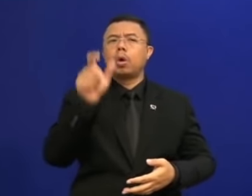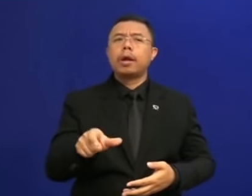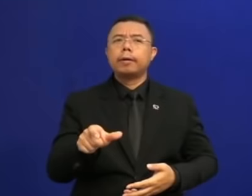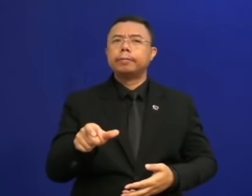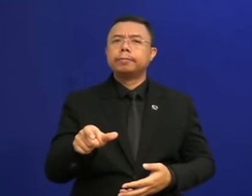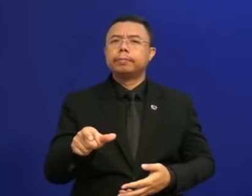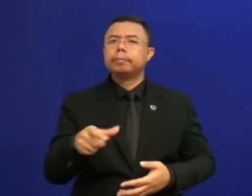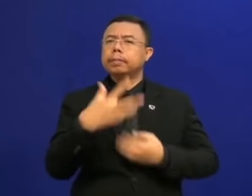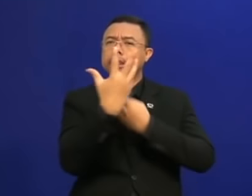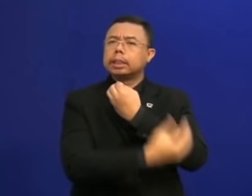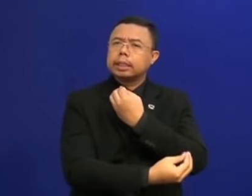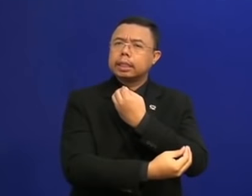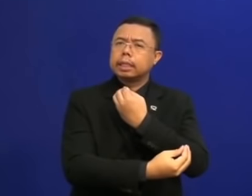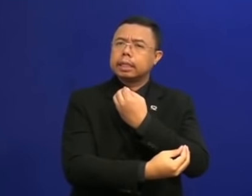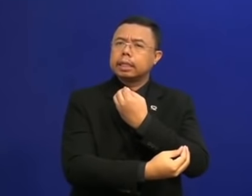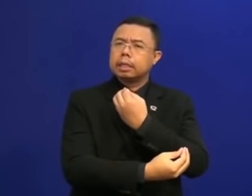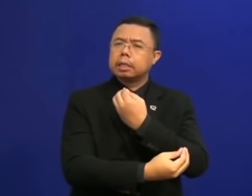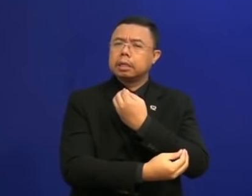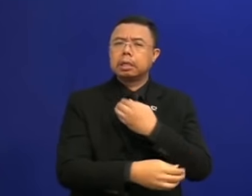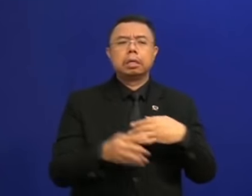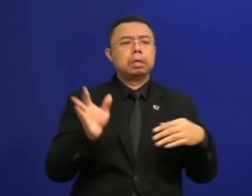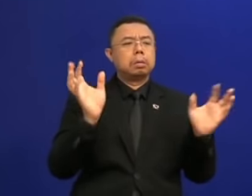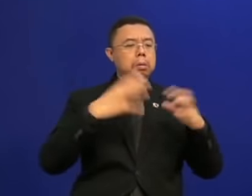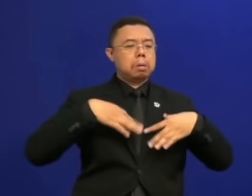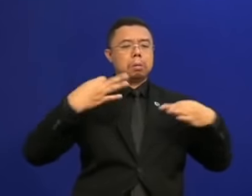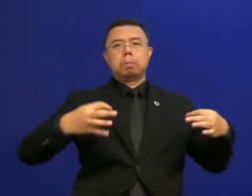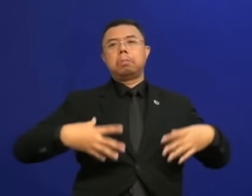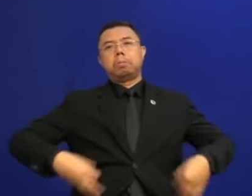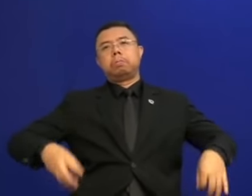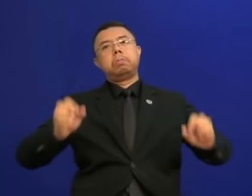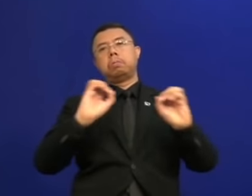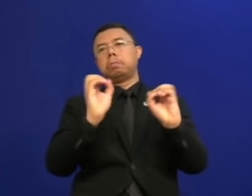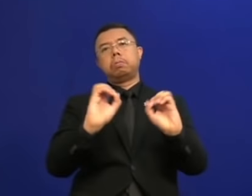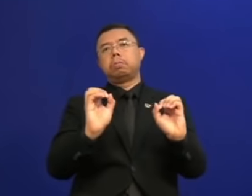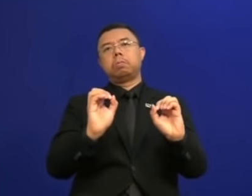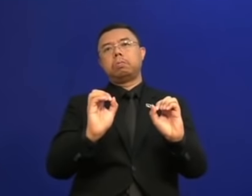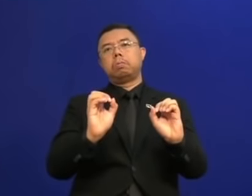orang miskin secara materi,